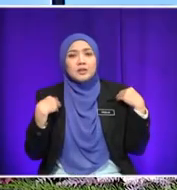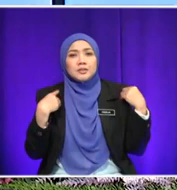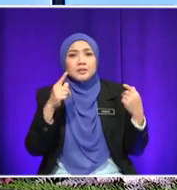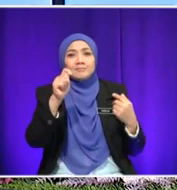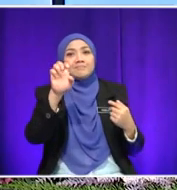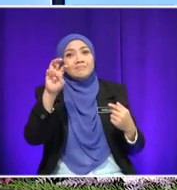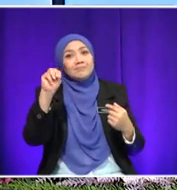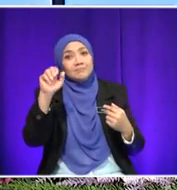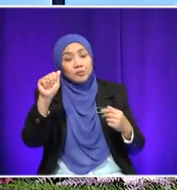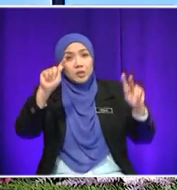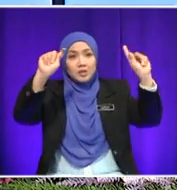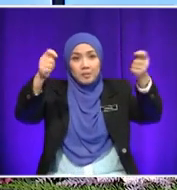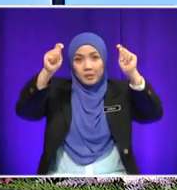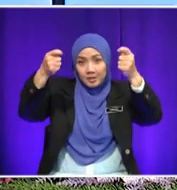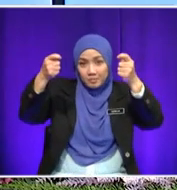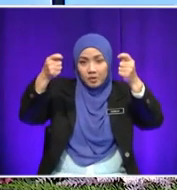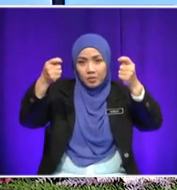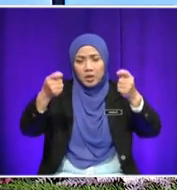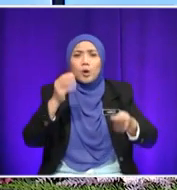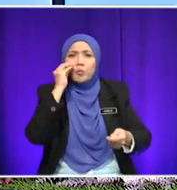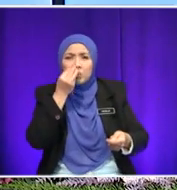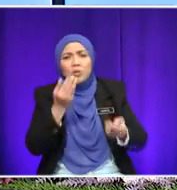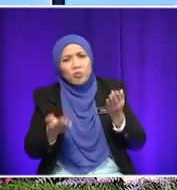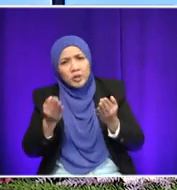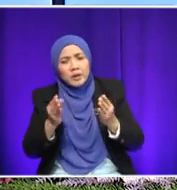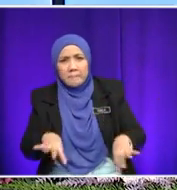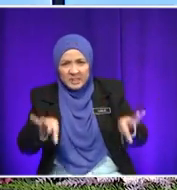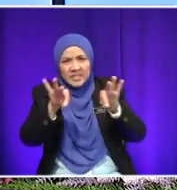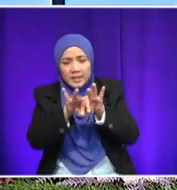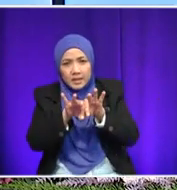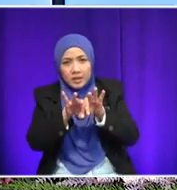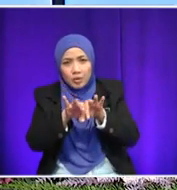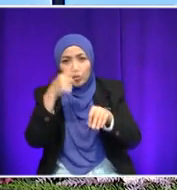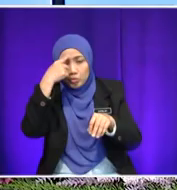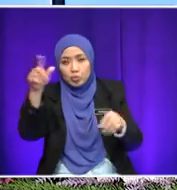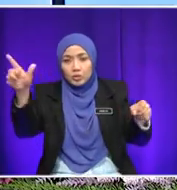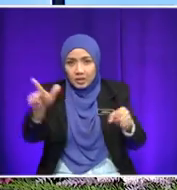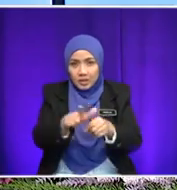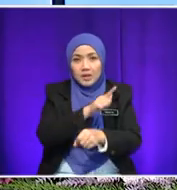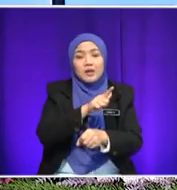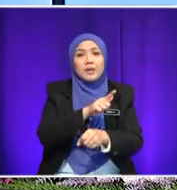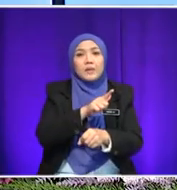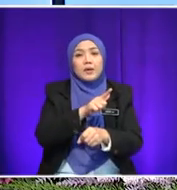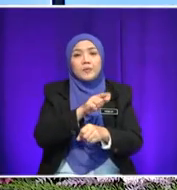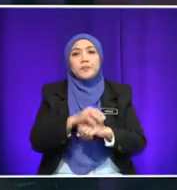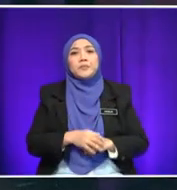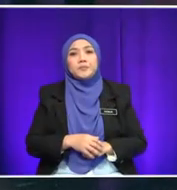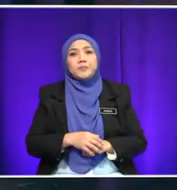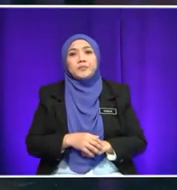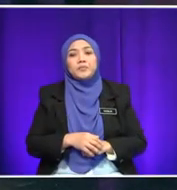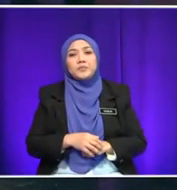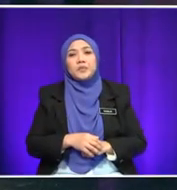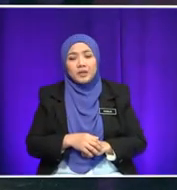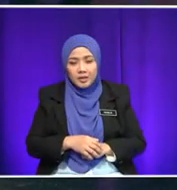jadi Adakah bunga juga peranan penting dalam melengkapkan tema ruangan saya itu sangat memainkan